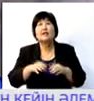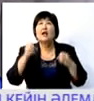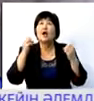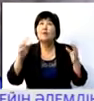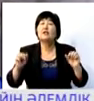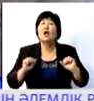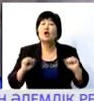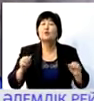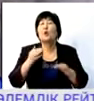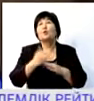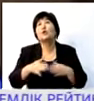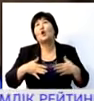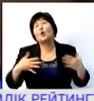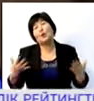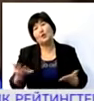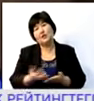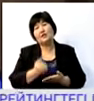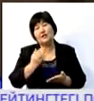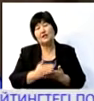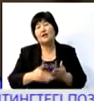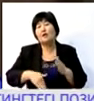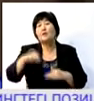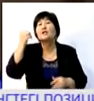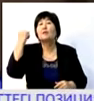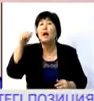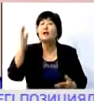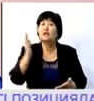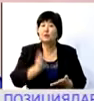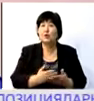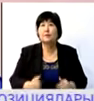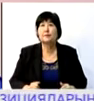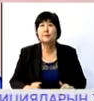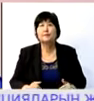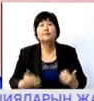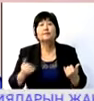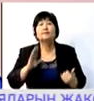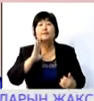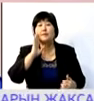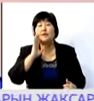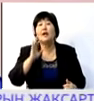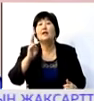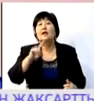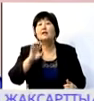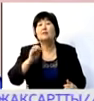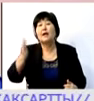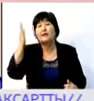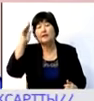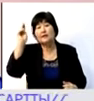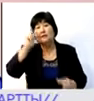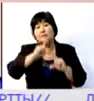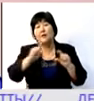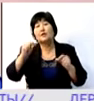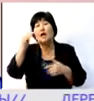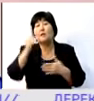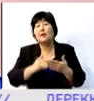мәдениет, спорт саласында да үлкен жетістіктерге жетіп, биік белестерді де бағындырып жүр. Қазіргі таңда Назарбаев зияткерлік мектептерінің оқу бағдарламасы